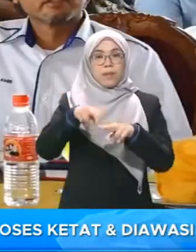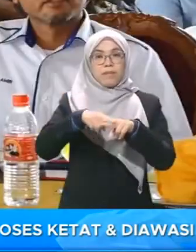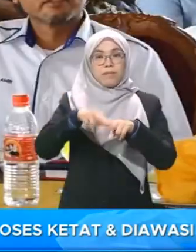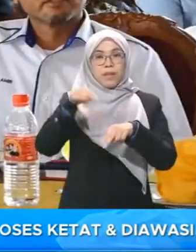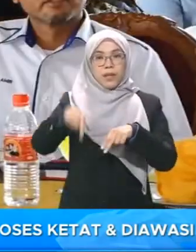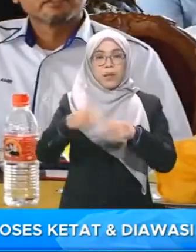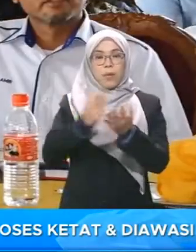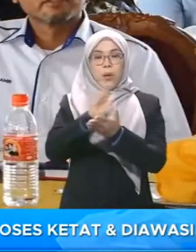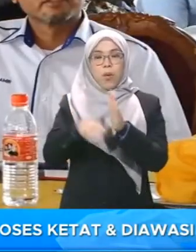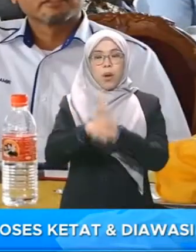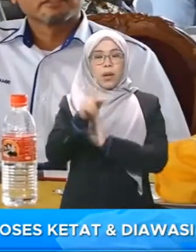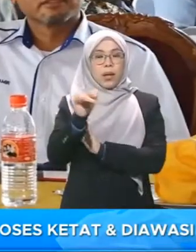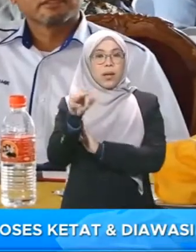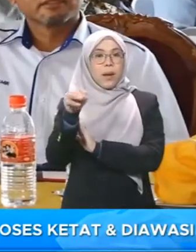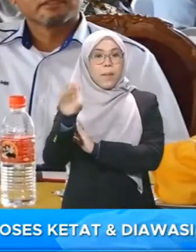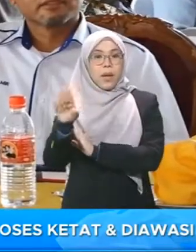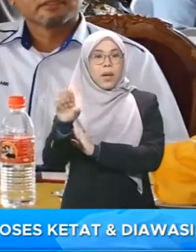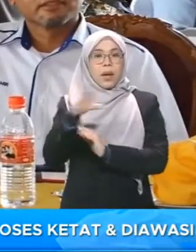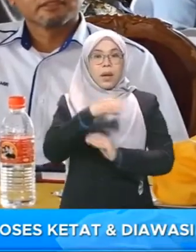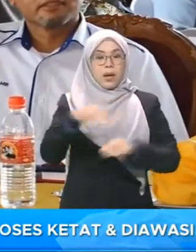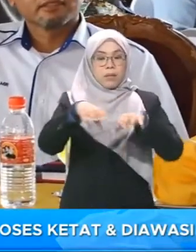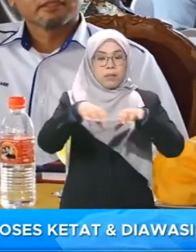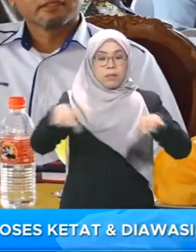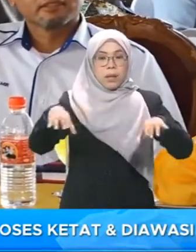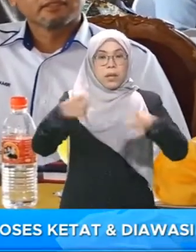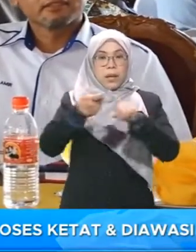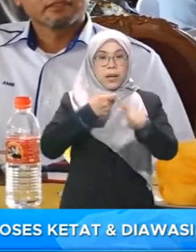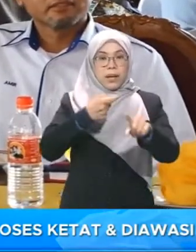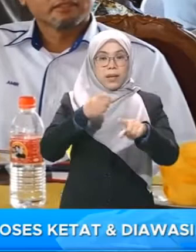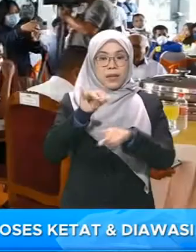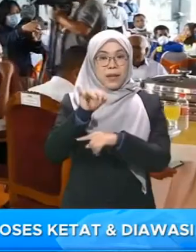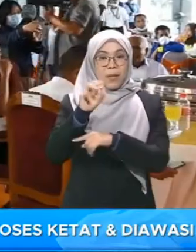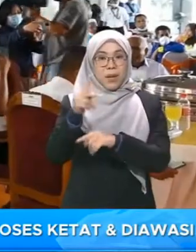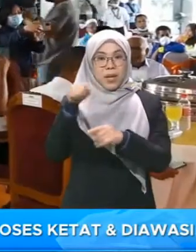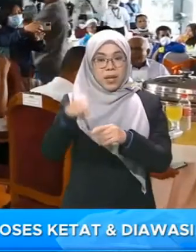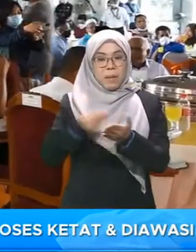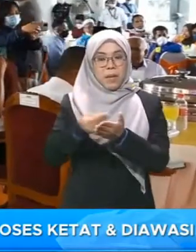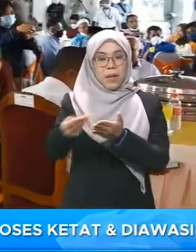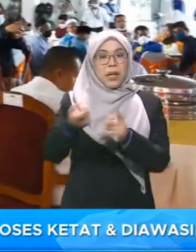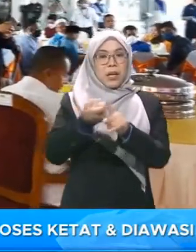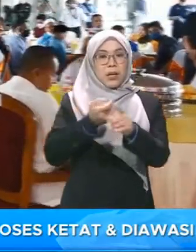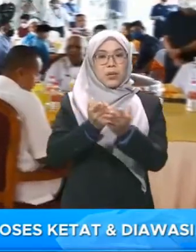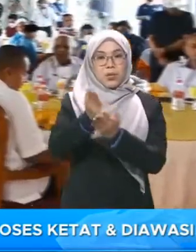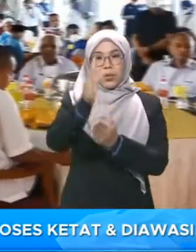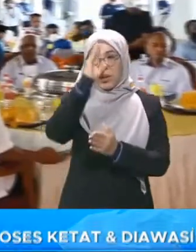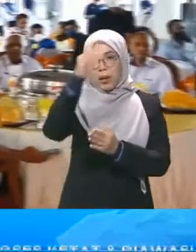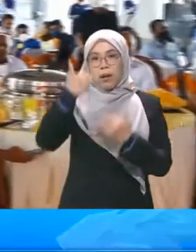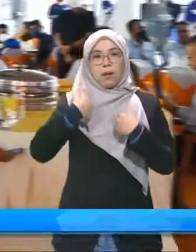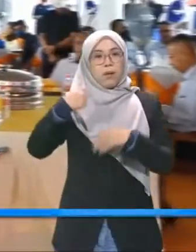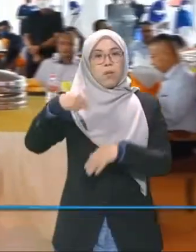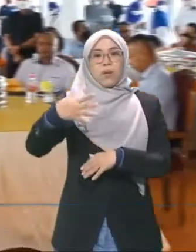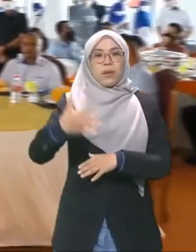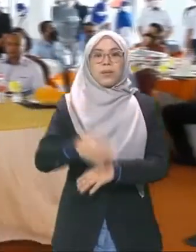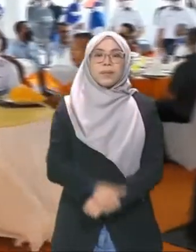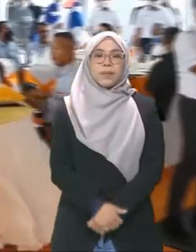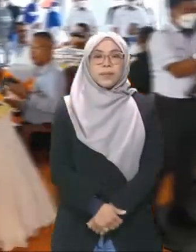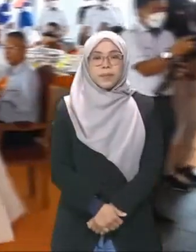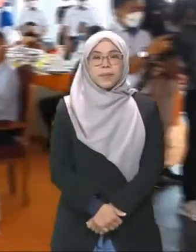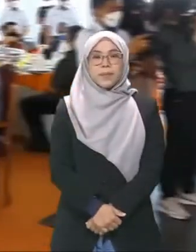Di blanja.com dibeli oleh Kementerian produksi rundingan secara terus tidak berkualiti